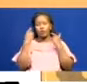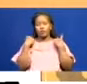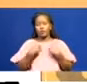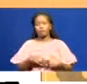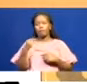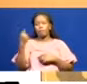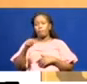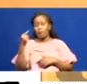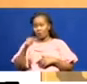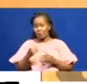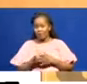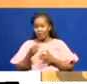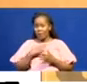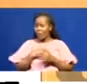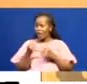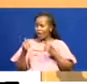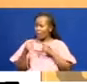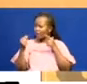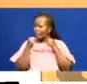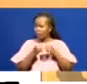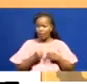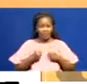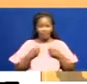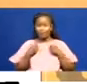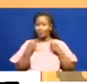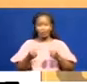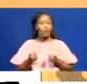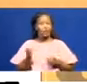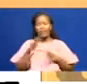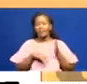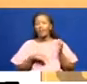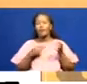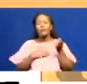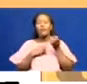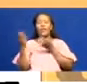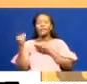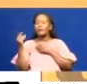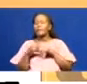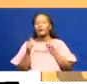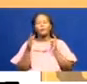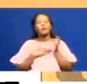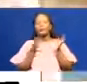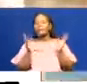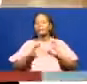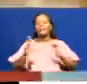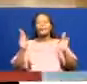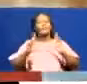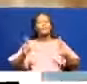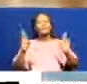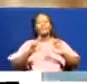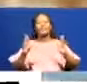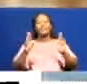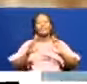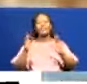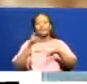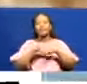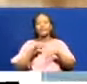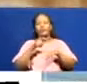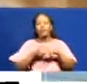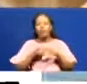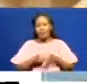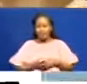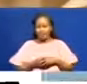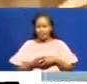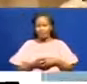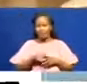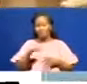My opponents were quite strong, stronger than I expected, but I had prepared very well and I was ready for that moment.